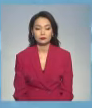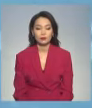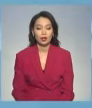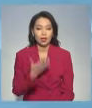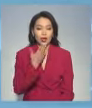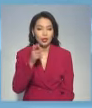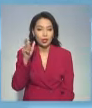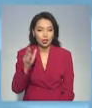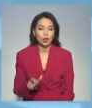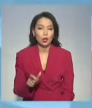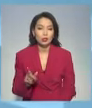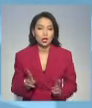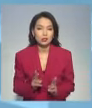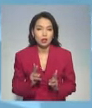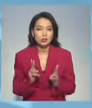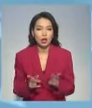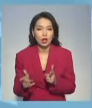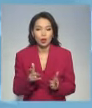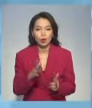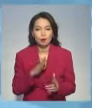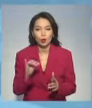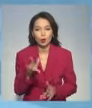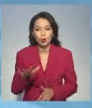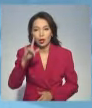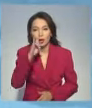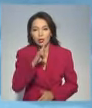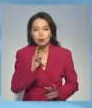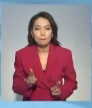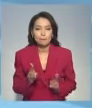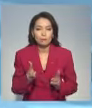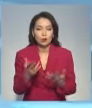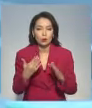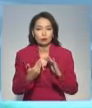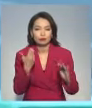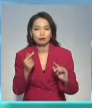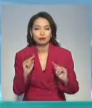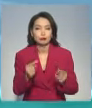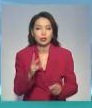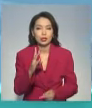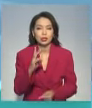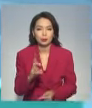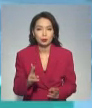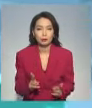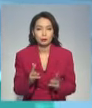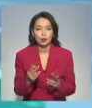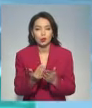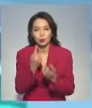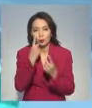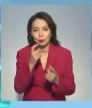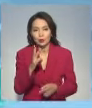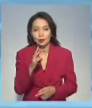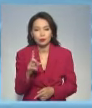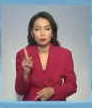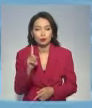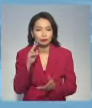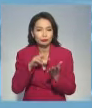иностранец готовил теракт на юге Казахстана преступление предотвратились сотрудники КНБ в пресс-службе комитета сообщили что злоумышленник